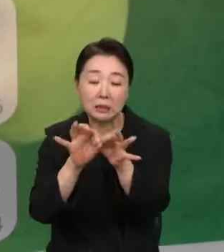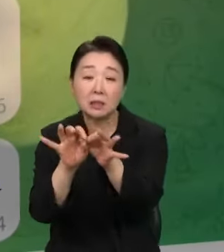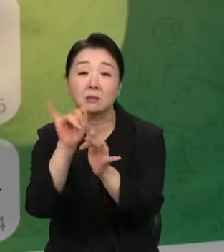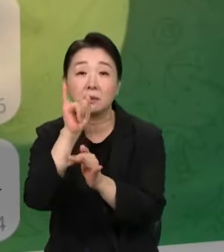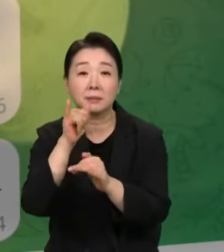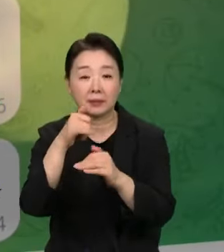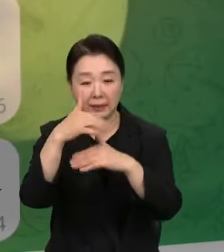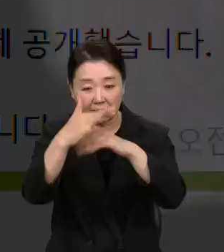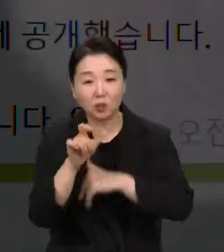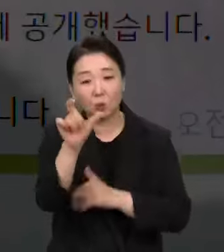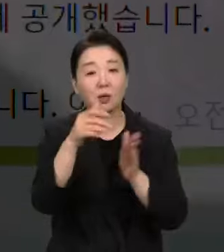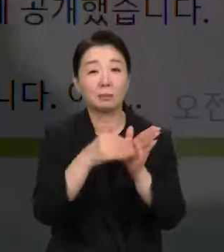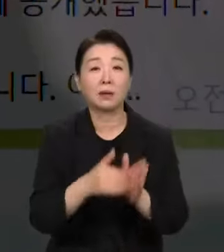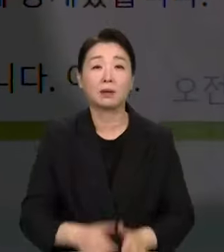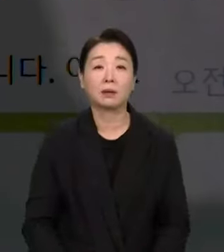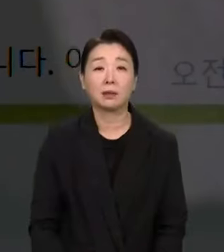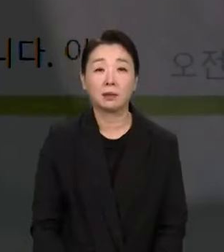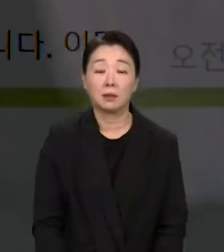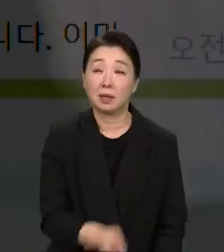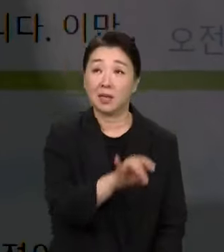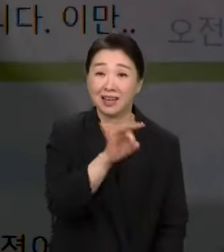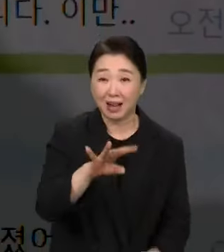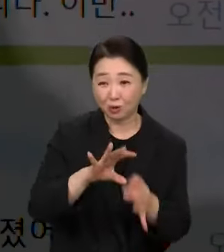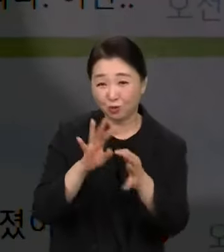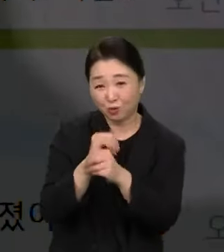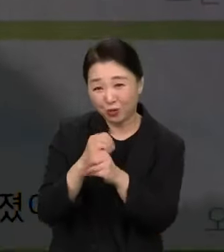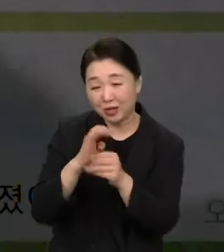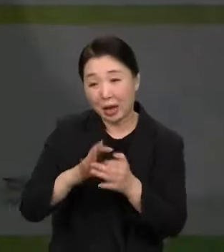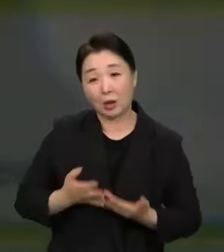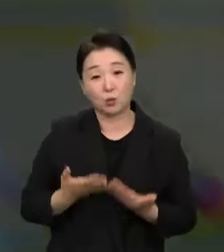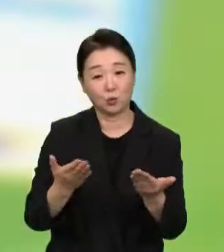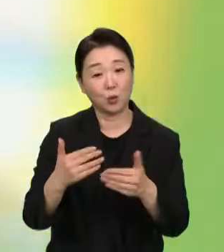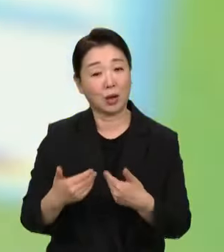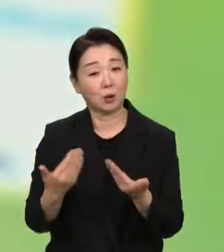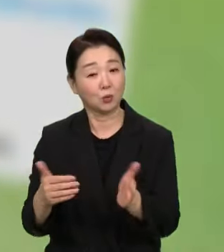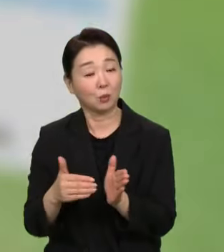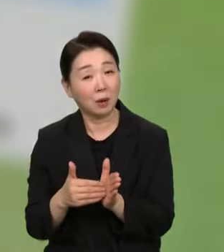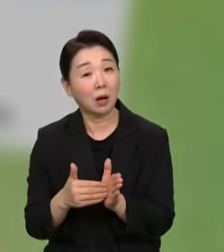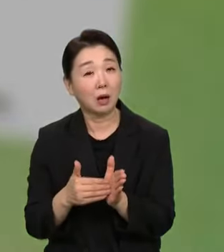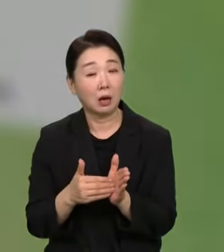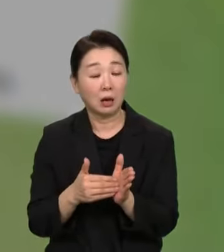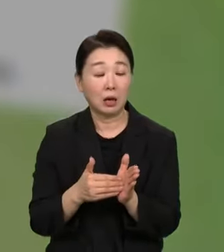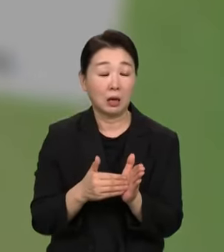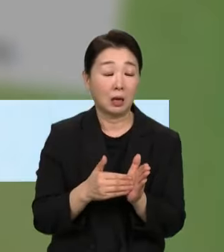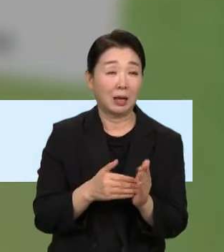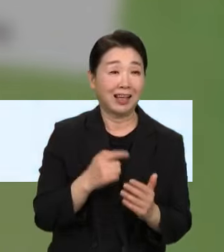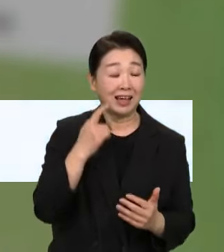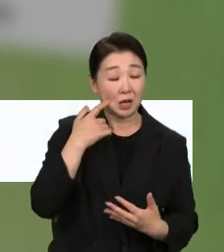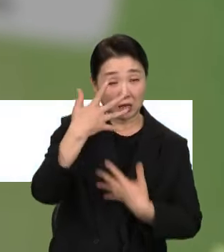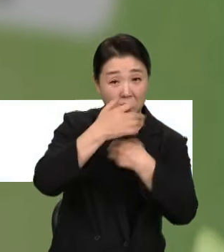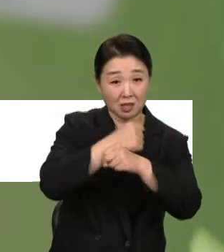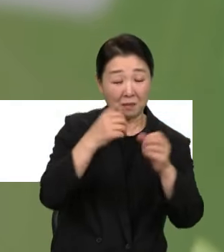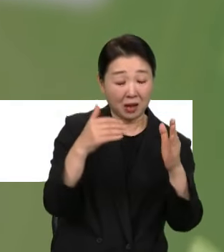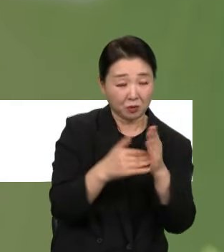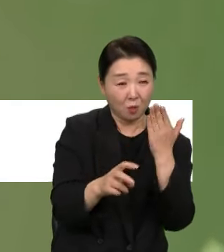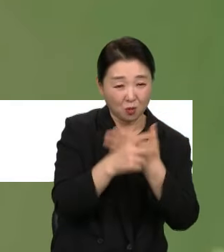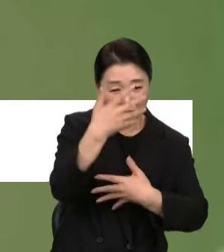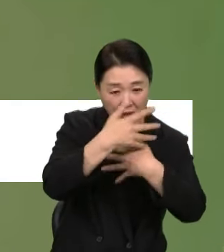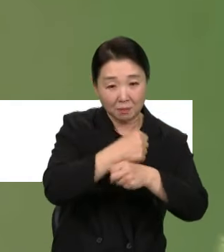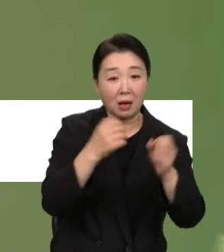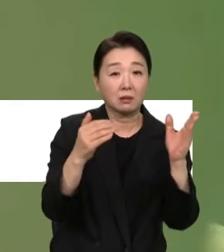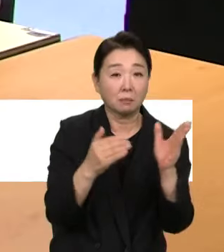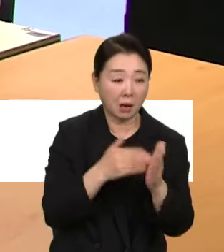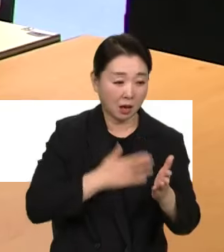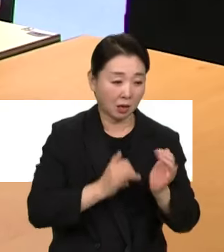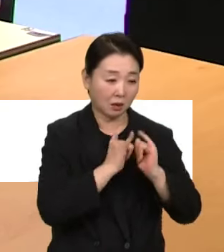올라온 글입니다 각종 링크들을 알려주는 곳입니다 페이크로 불법 영상물을 만드는 방 지인의